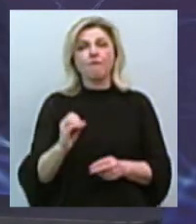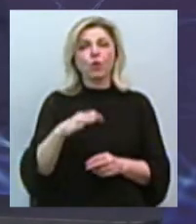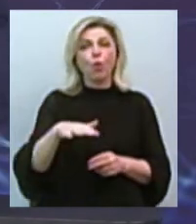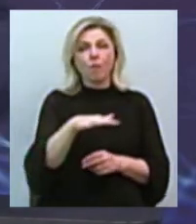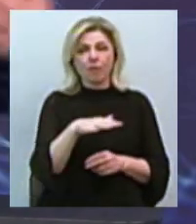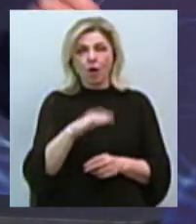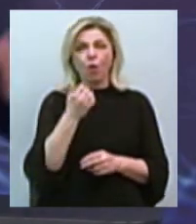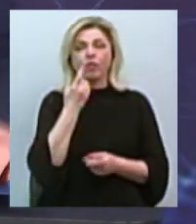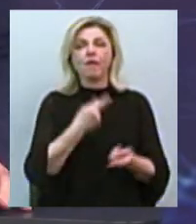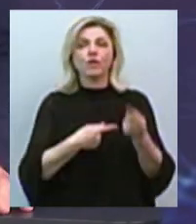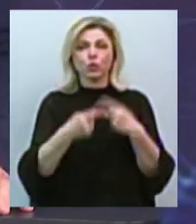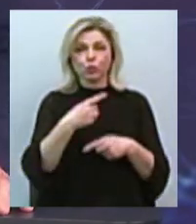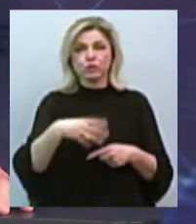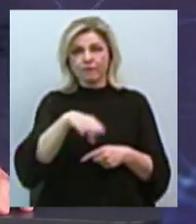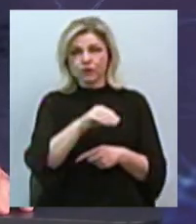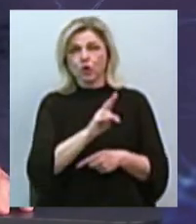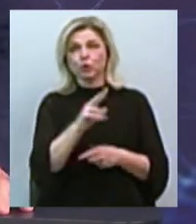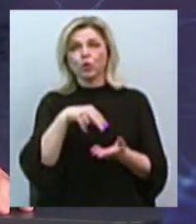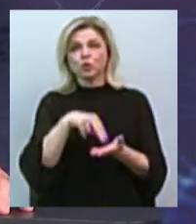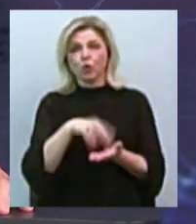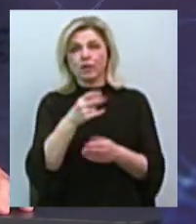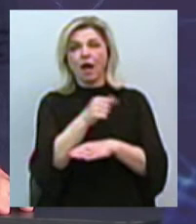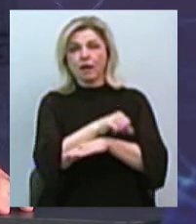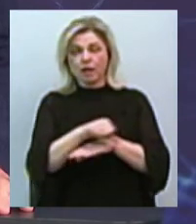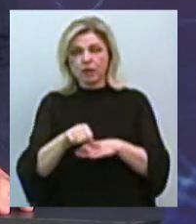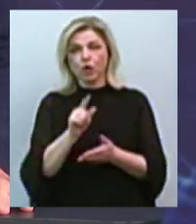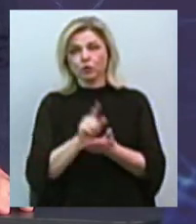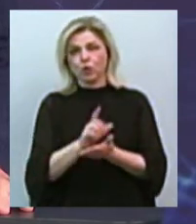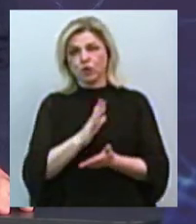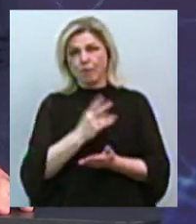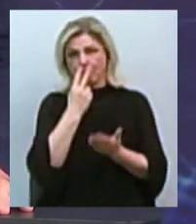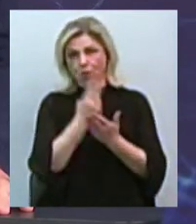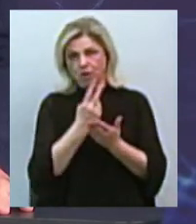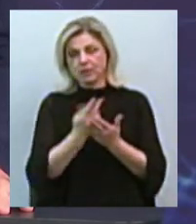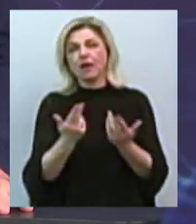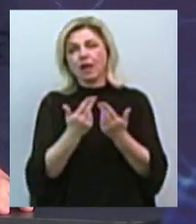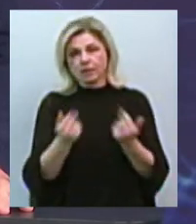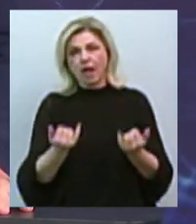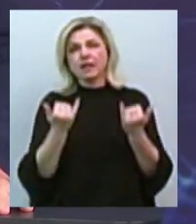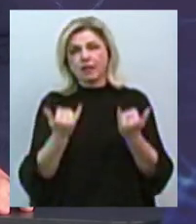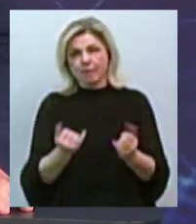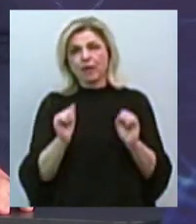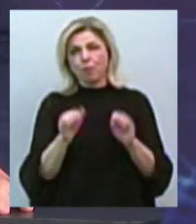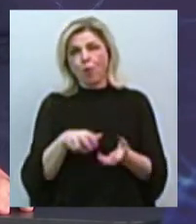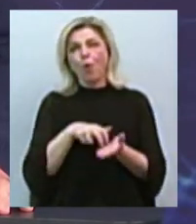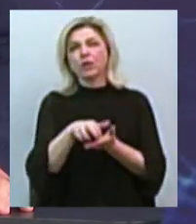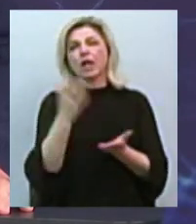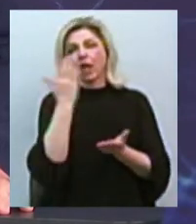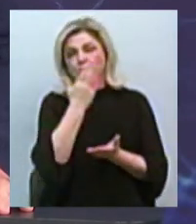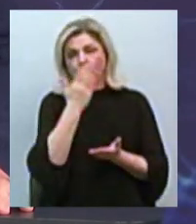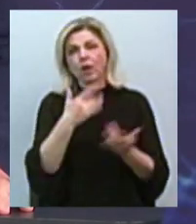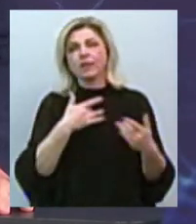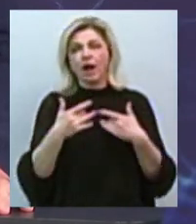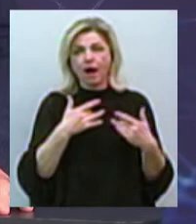вернутся все наши, вот кто сейчас стоят на границах, у нас должны быть такие показатели, что да, можно сказать, теперь можно ходить в кино, в театры,